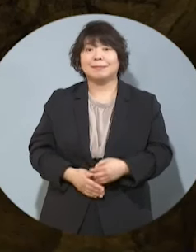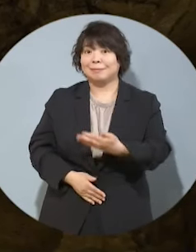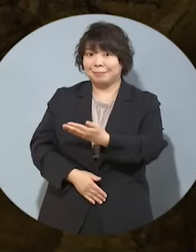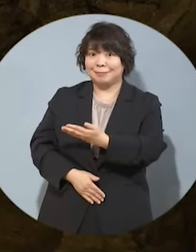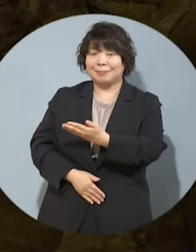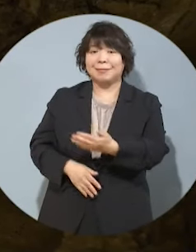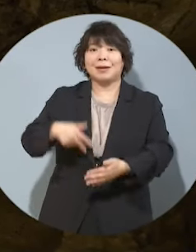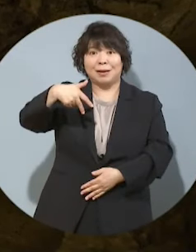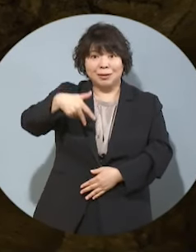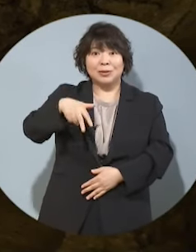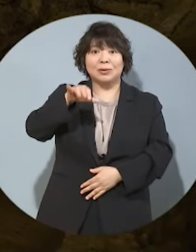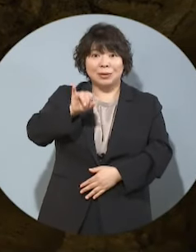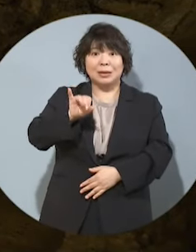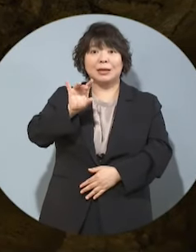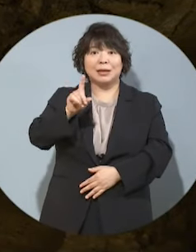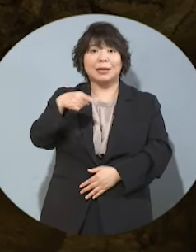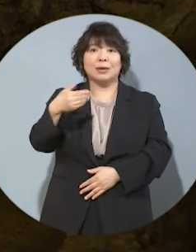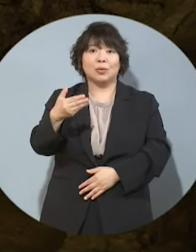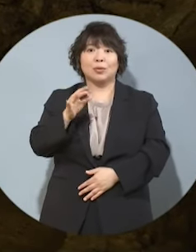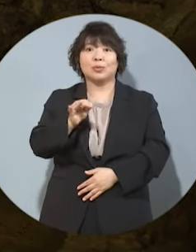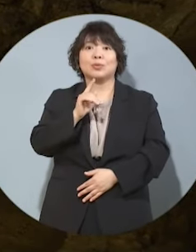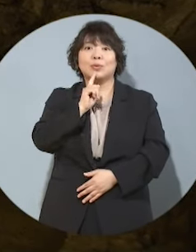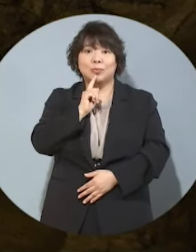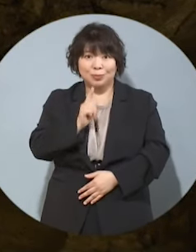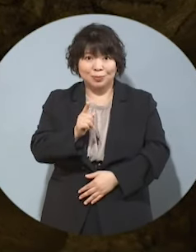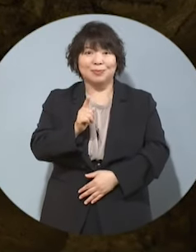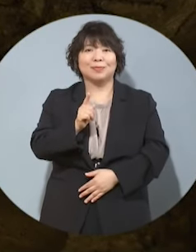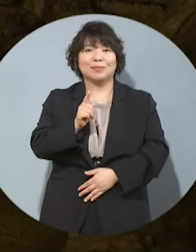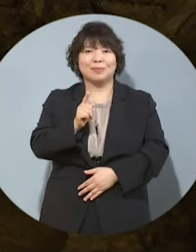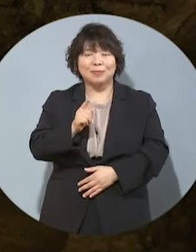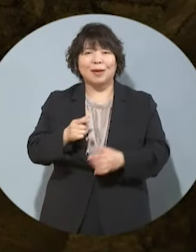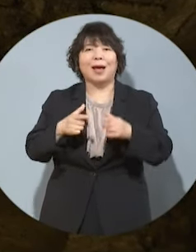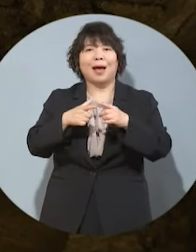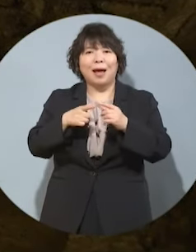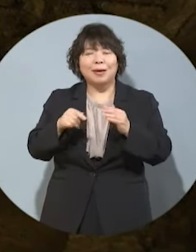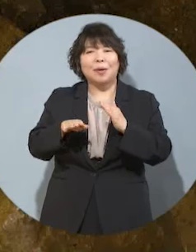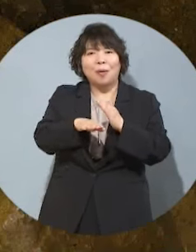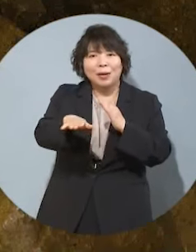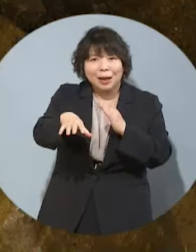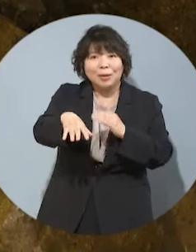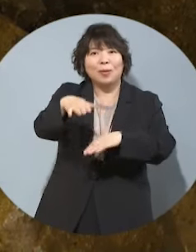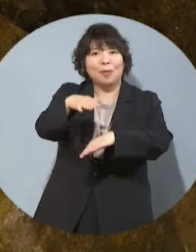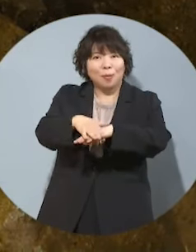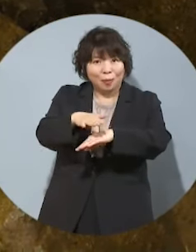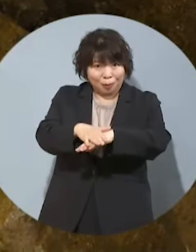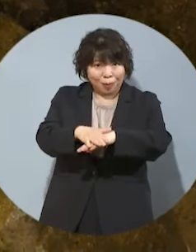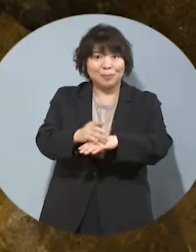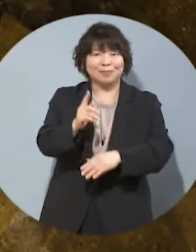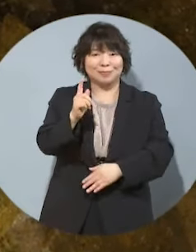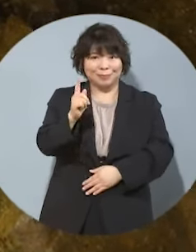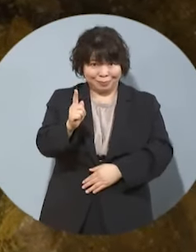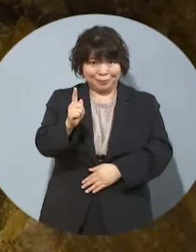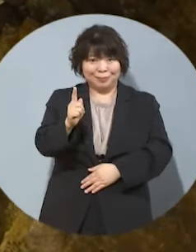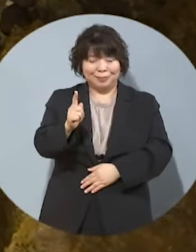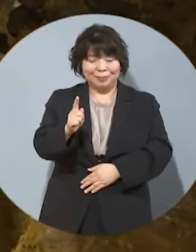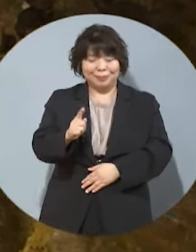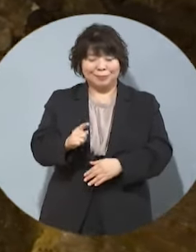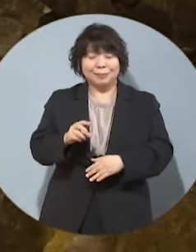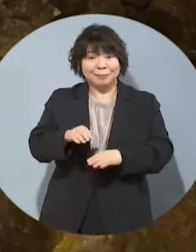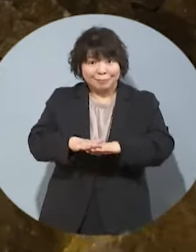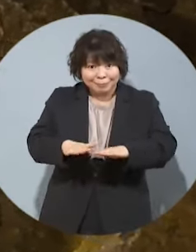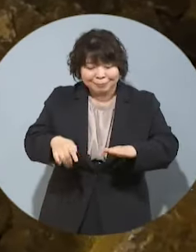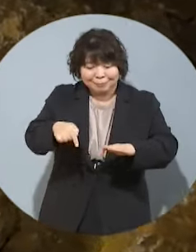これは水琴窟と言われる日本庭園の手法の一つ。地中に埋めた瓶に蝶子